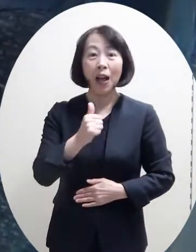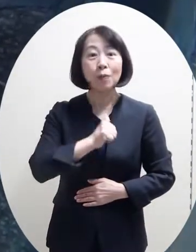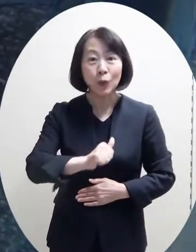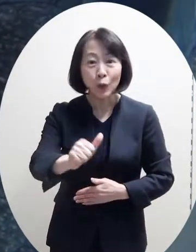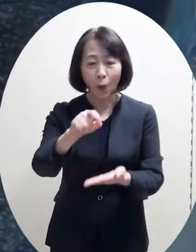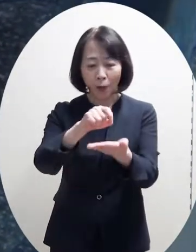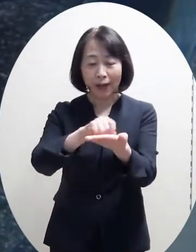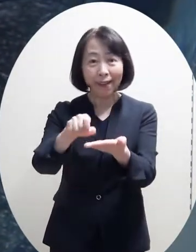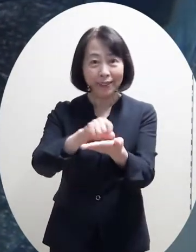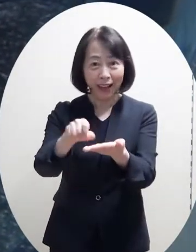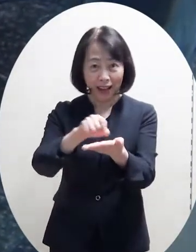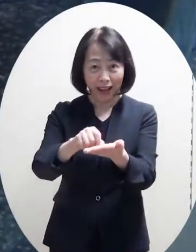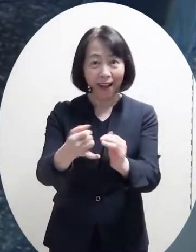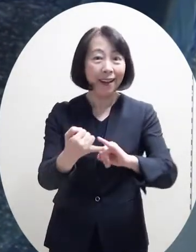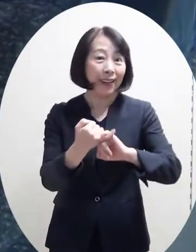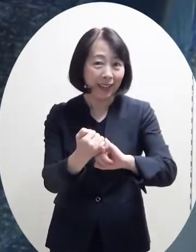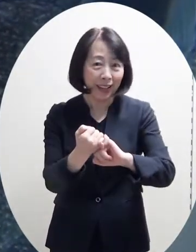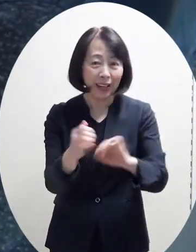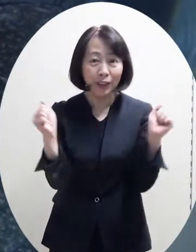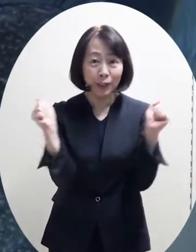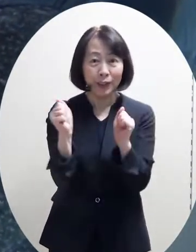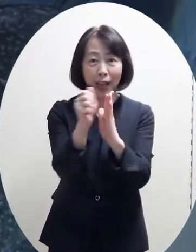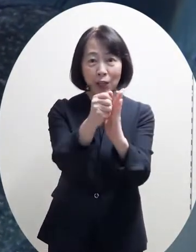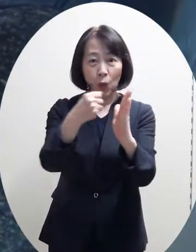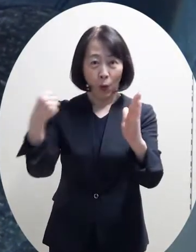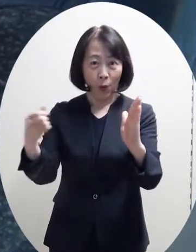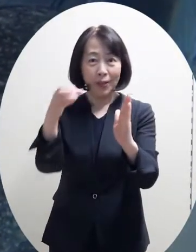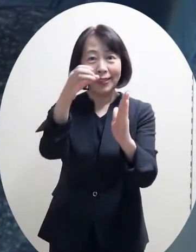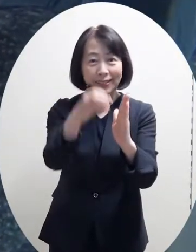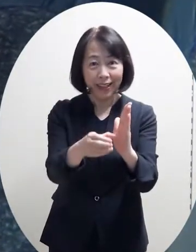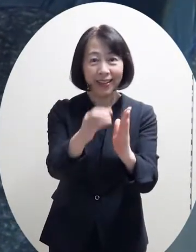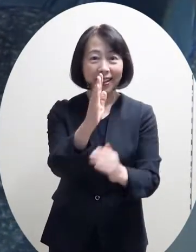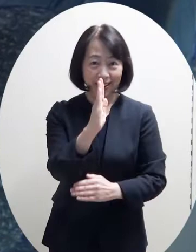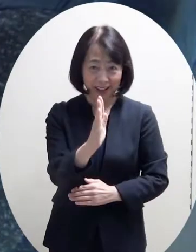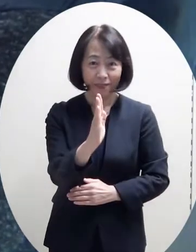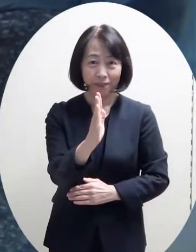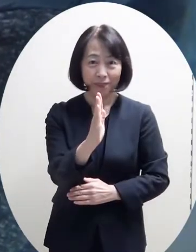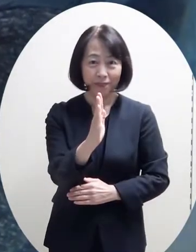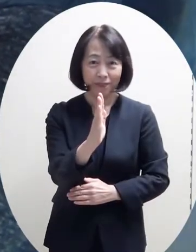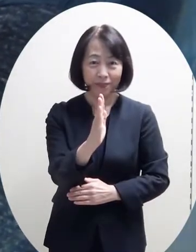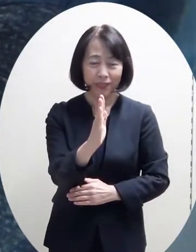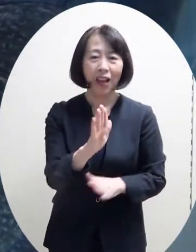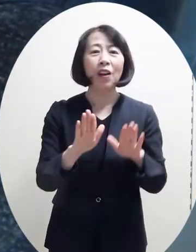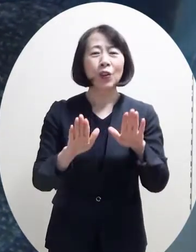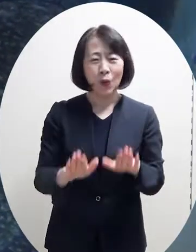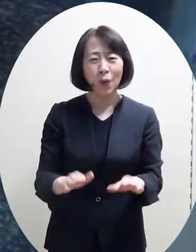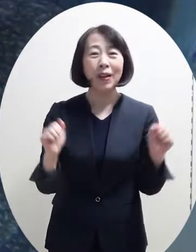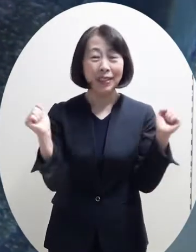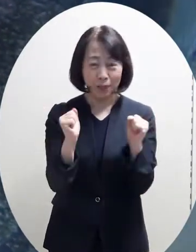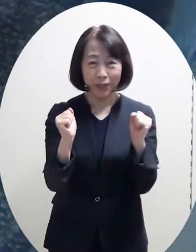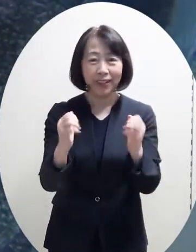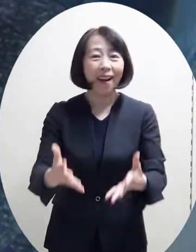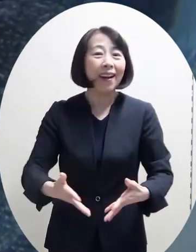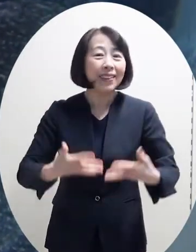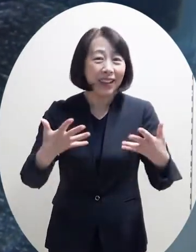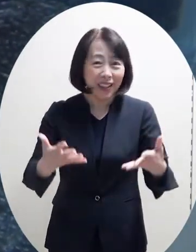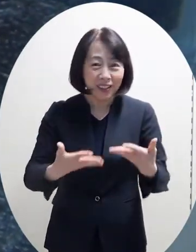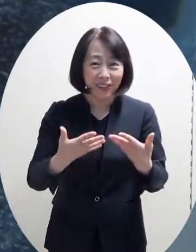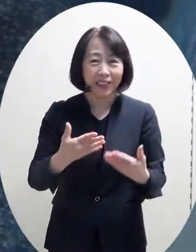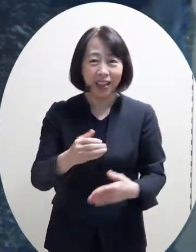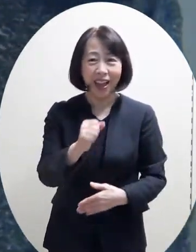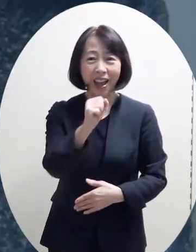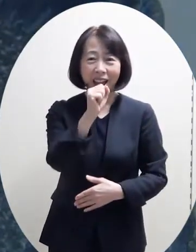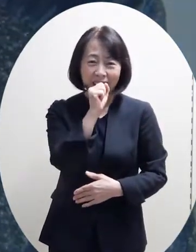てもらったら必ず冷蔵庫に入れておいてくださいね。じゃあ今日は寒いから暖かくして風邪ひかないよう